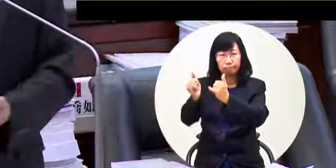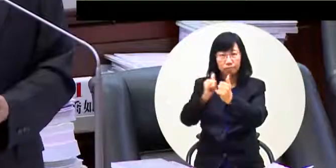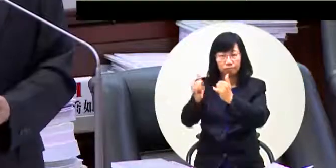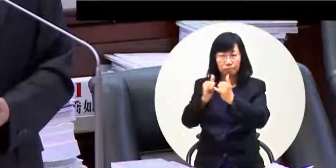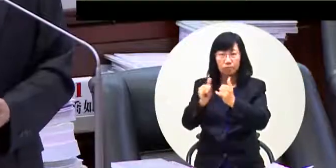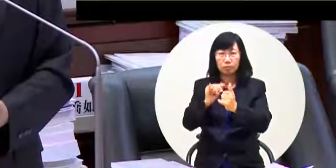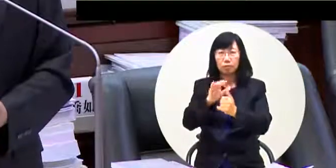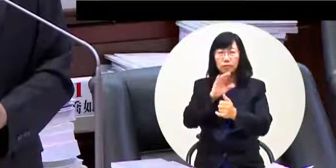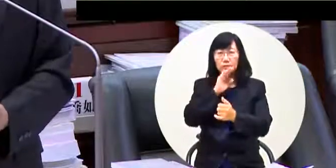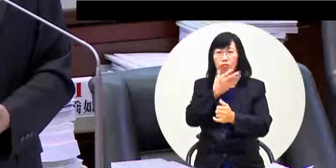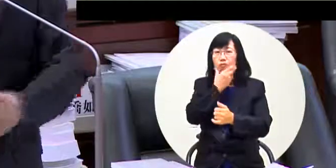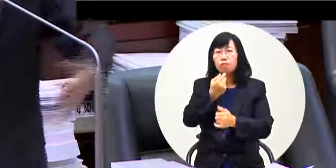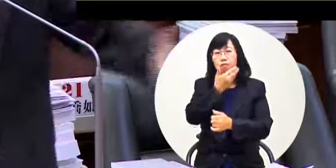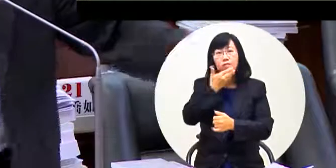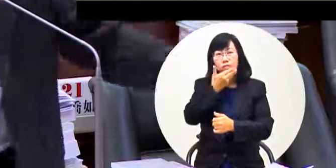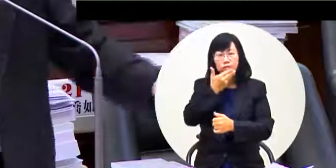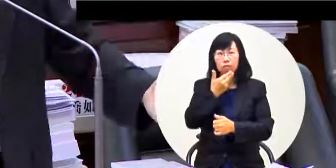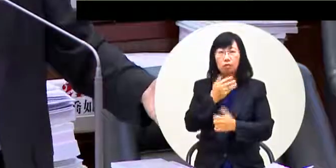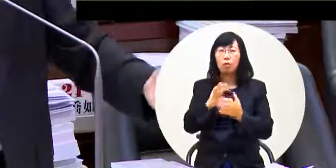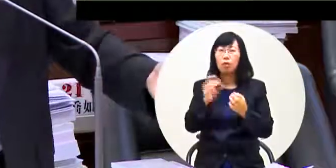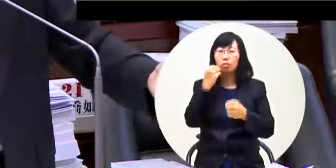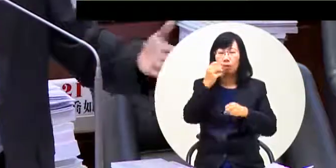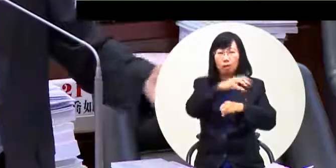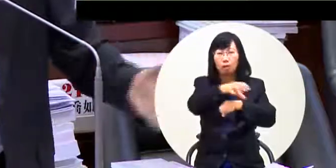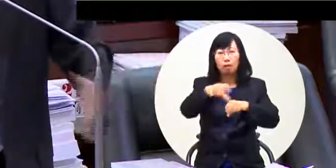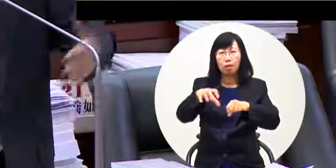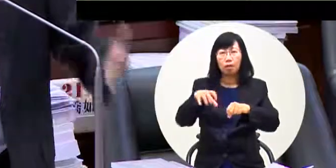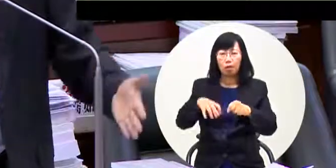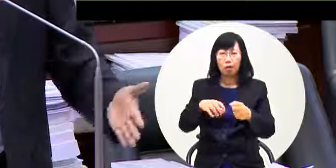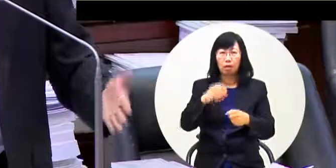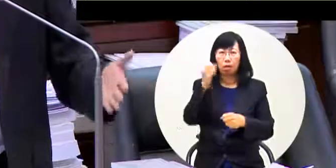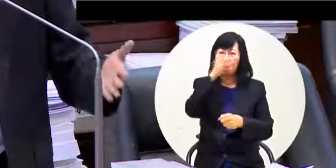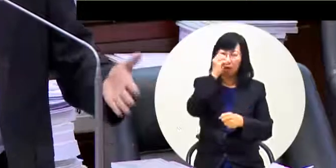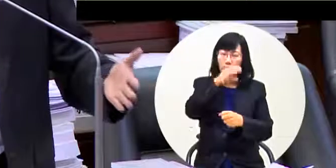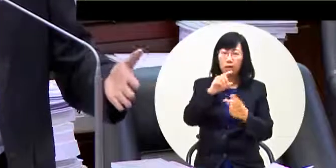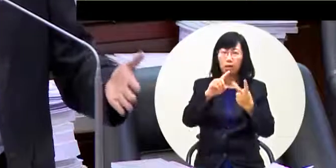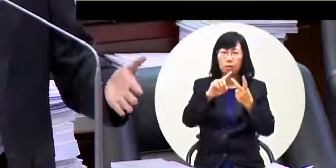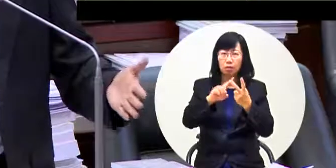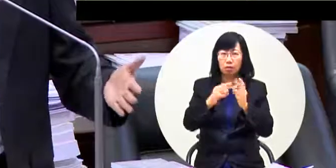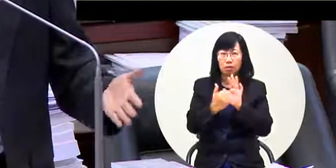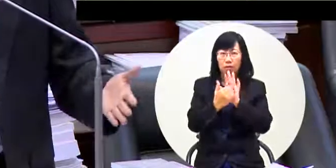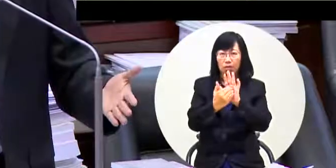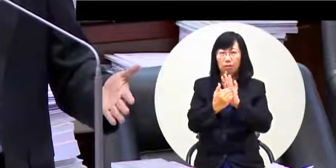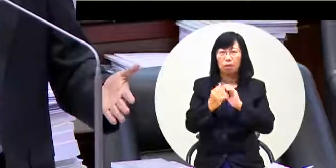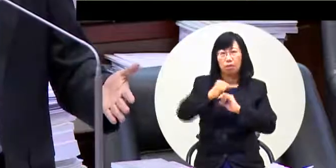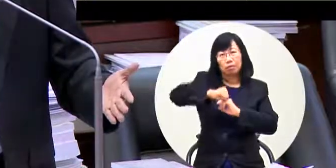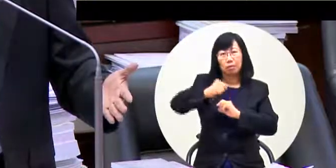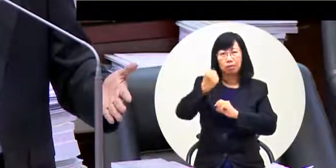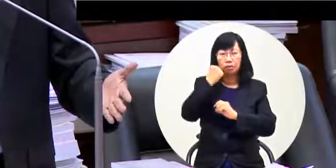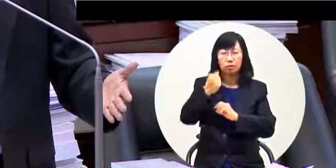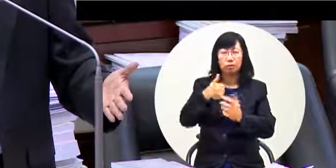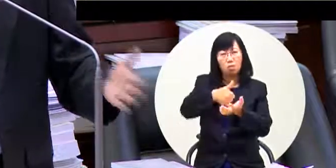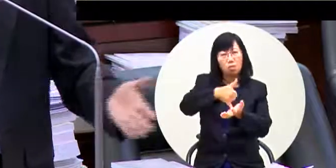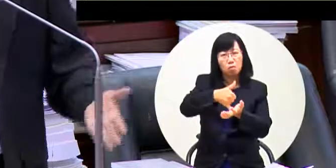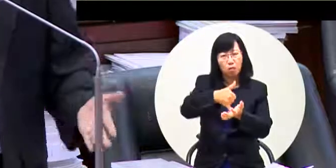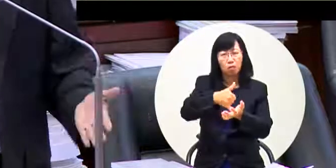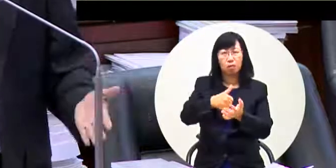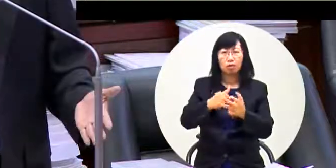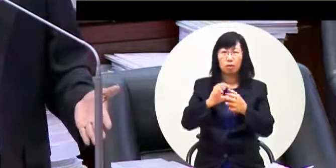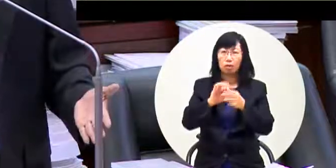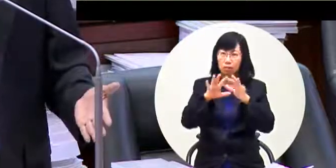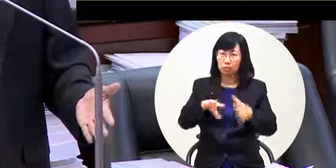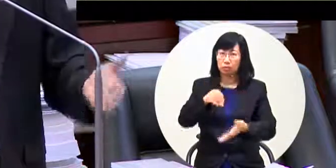力就比较特别的差，我们都给他全部。我讲的是一个全面性的健康城市的政策。第二